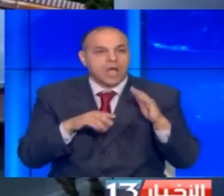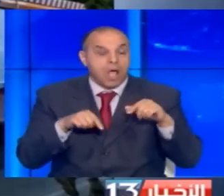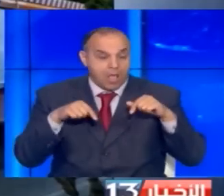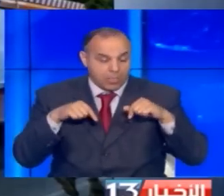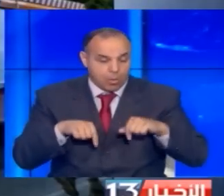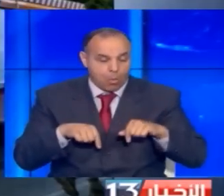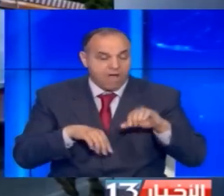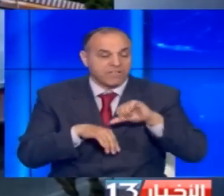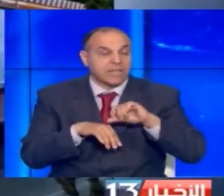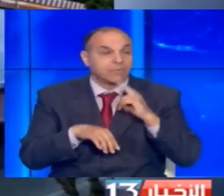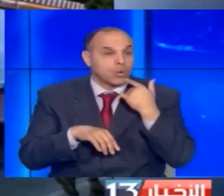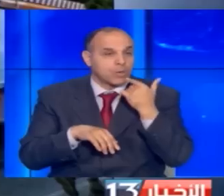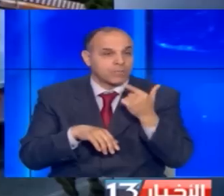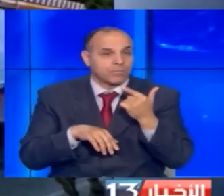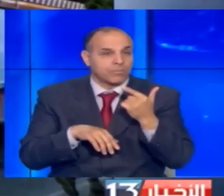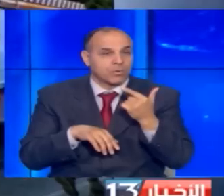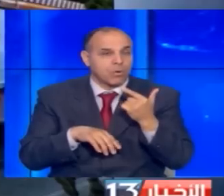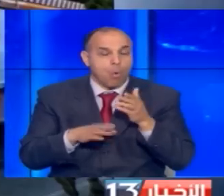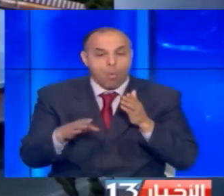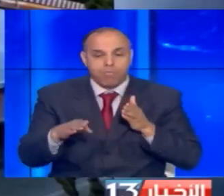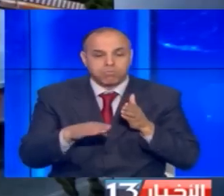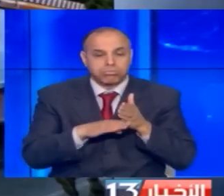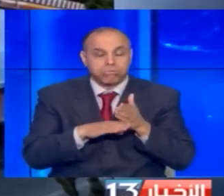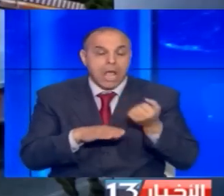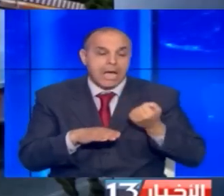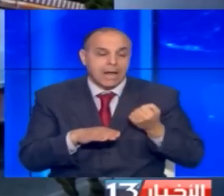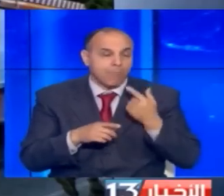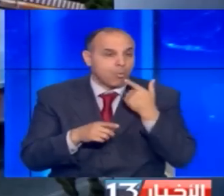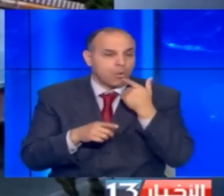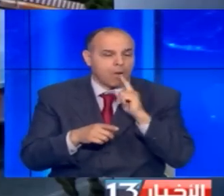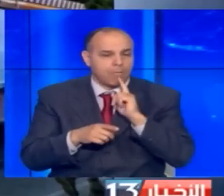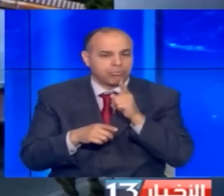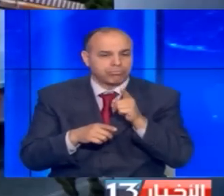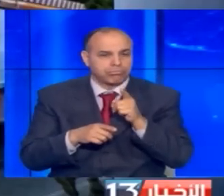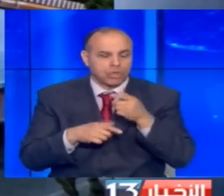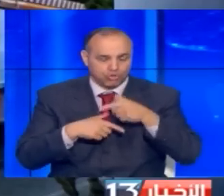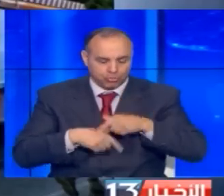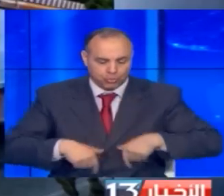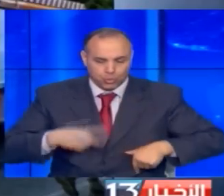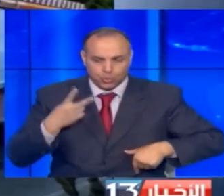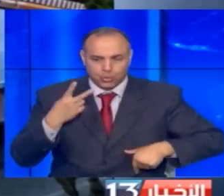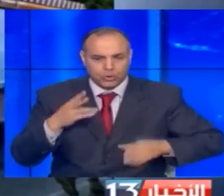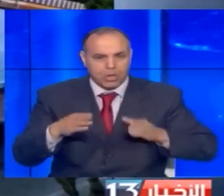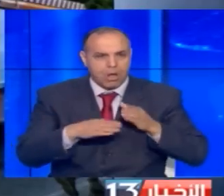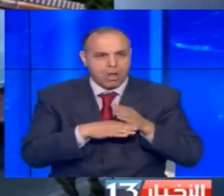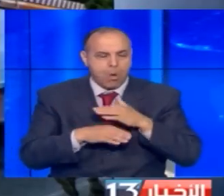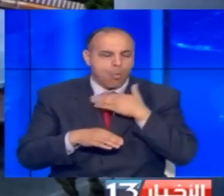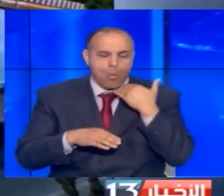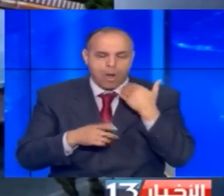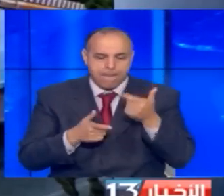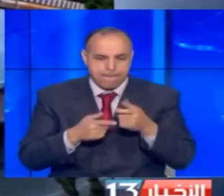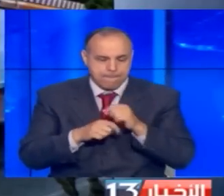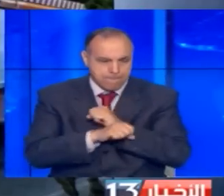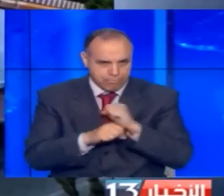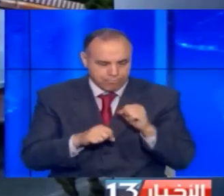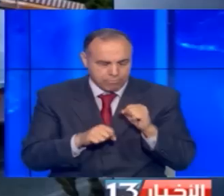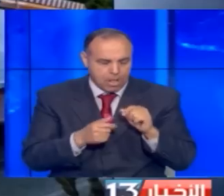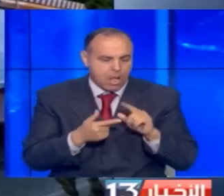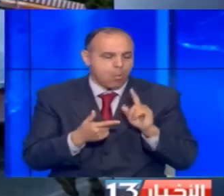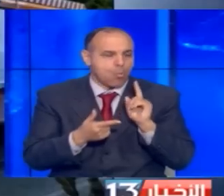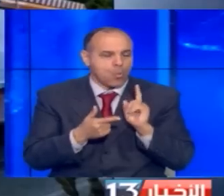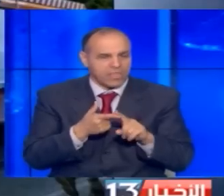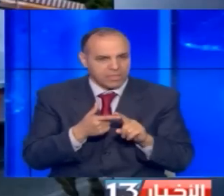الوفاق بطرابلس أن الهجوم إرهابي نفذه انتحاريان قتل أحدهما بعدما فجر